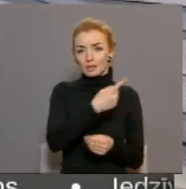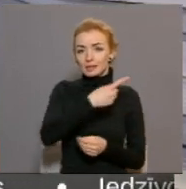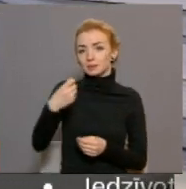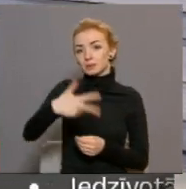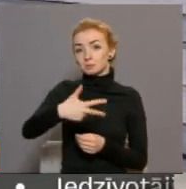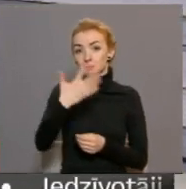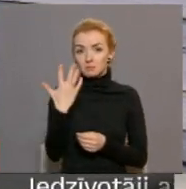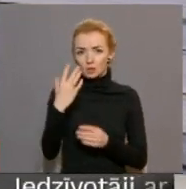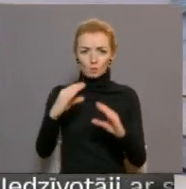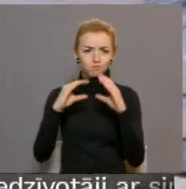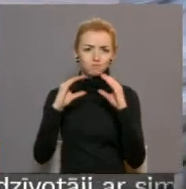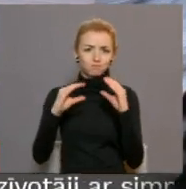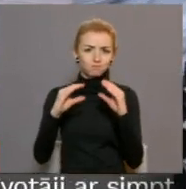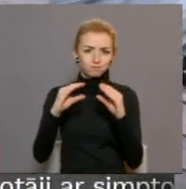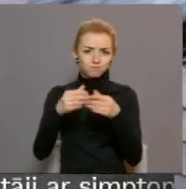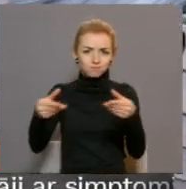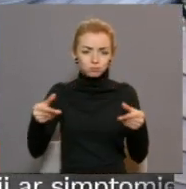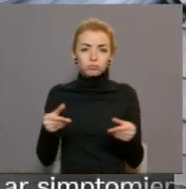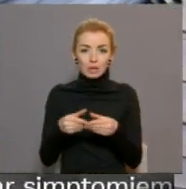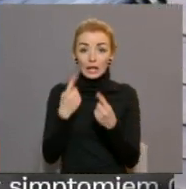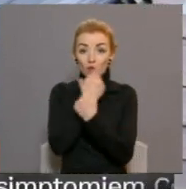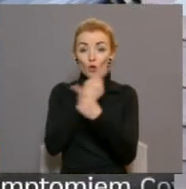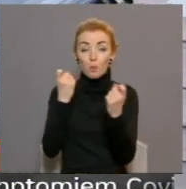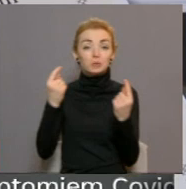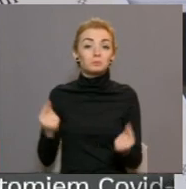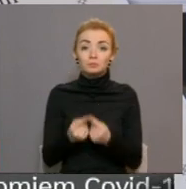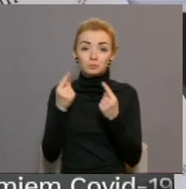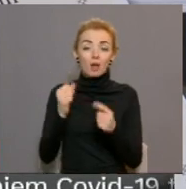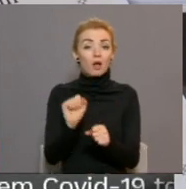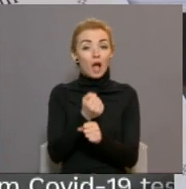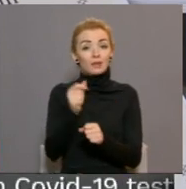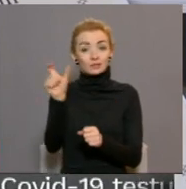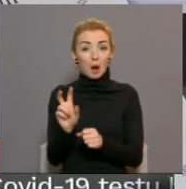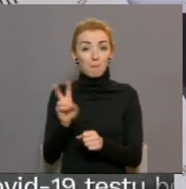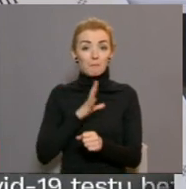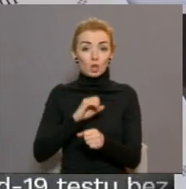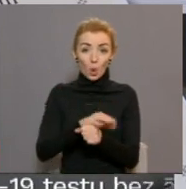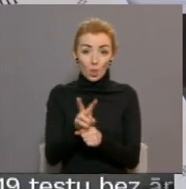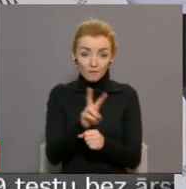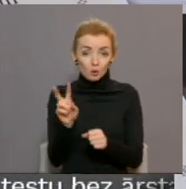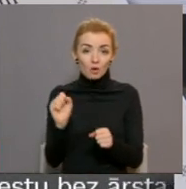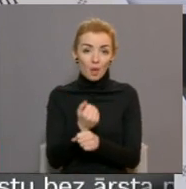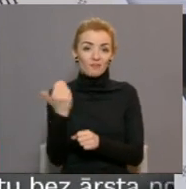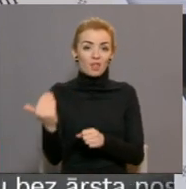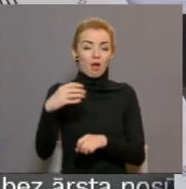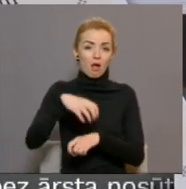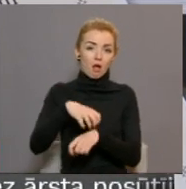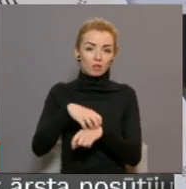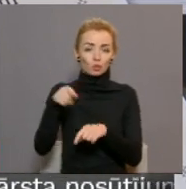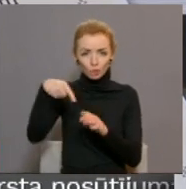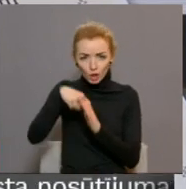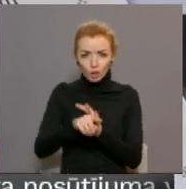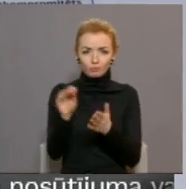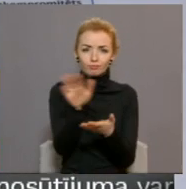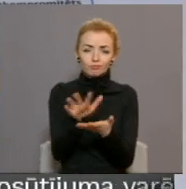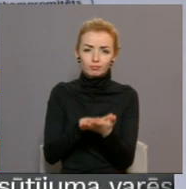135 lapušu biezajā izdevumā sniegtā informācija domāta gan COVID pacientam, gan viņa ārstam. Tur atrodamas veselības